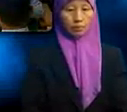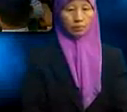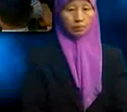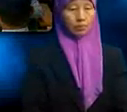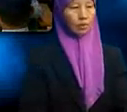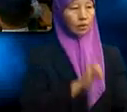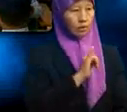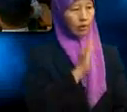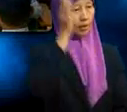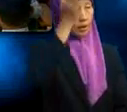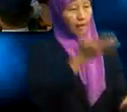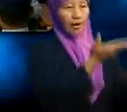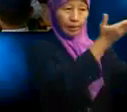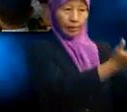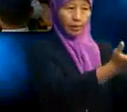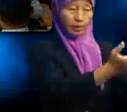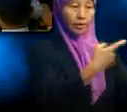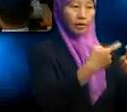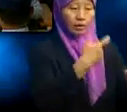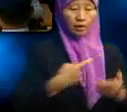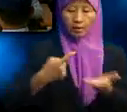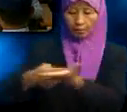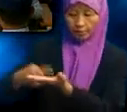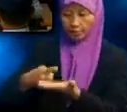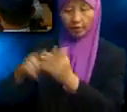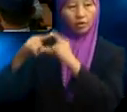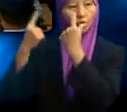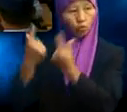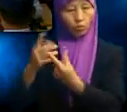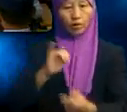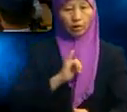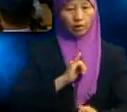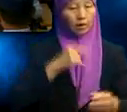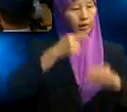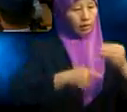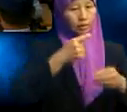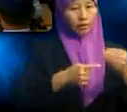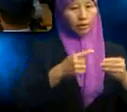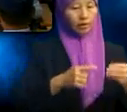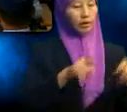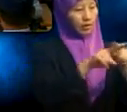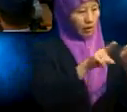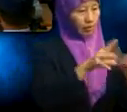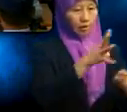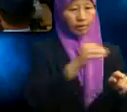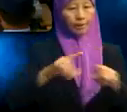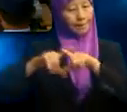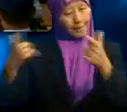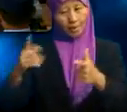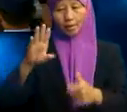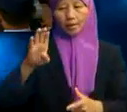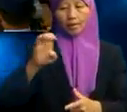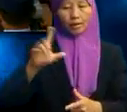Saya akan membentangkan hasil daripada perbincangan kami tadi tentang membandir dan membezakan solat Jumaat dan solat